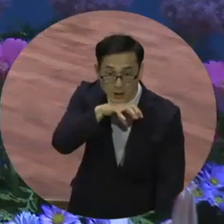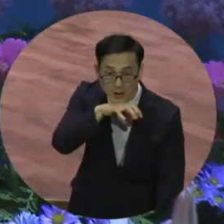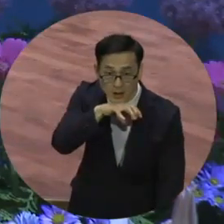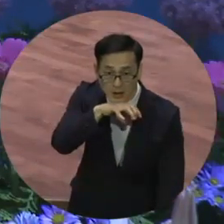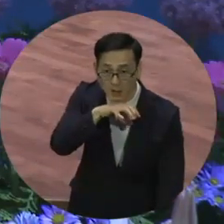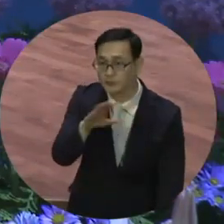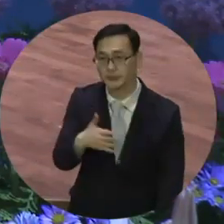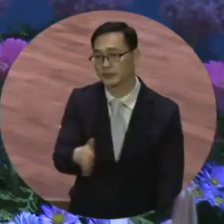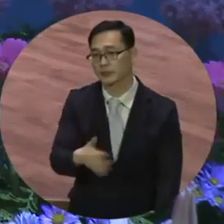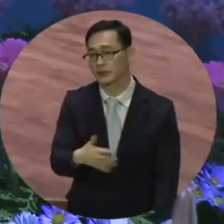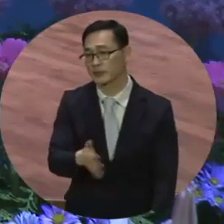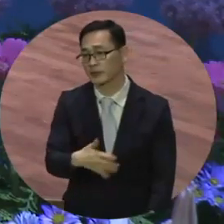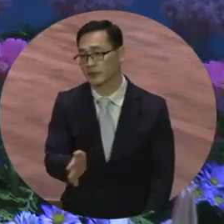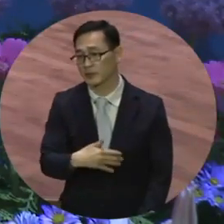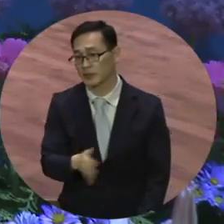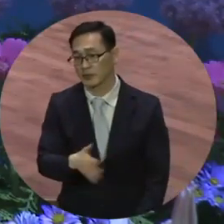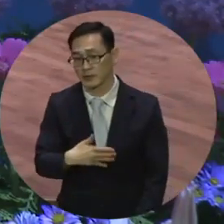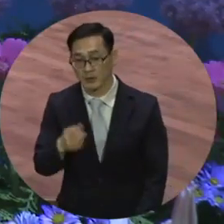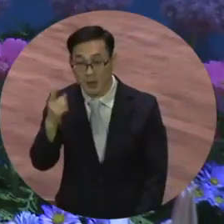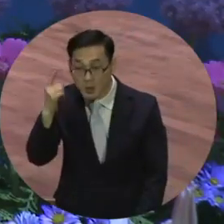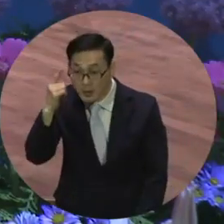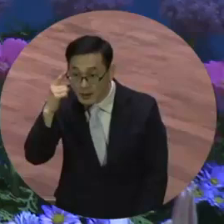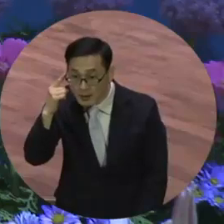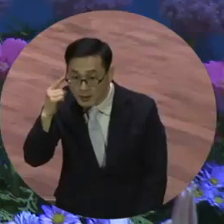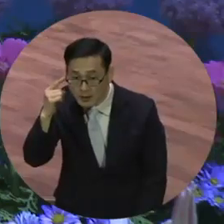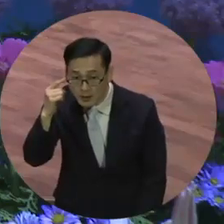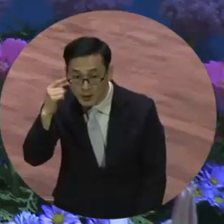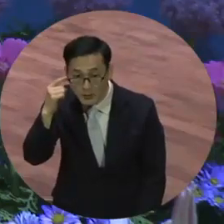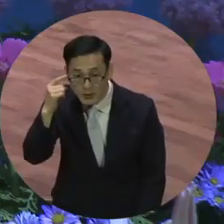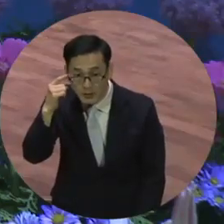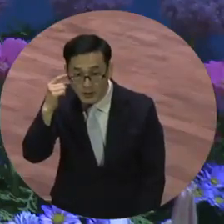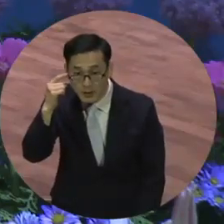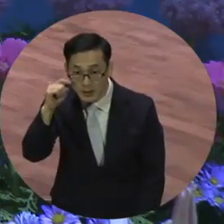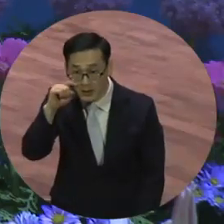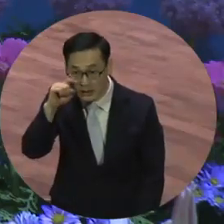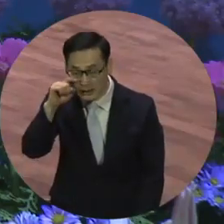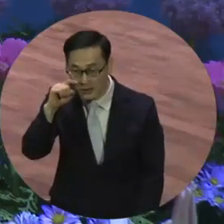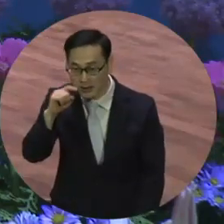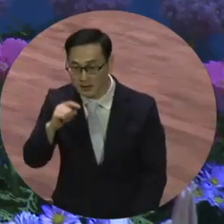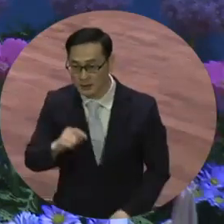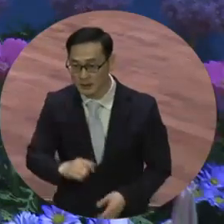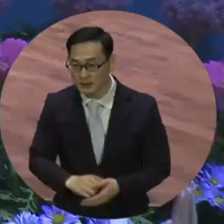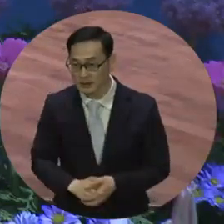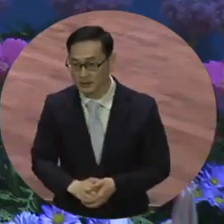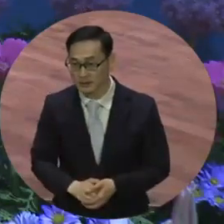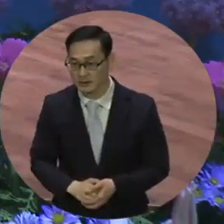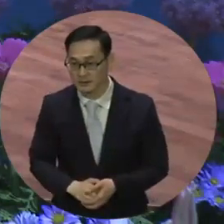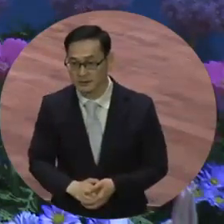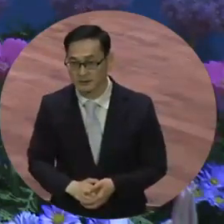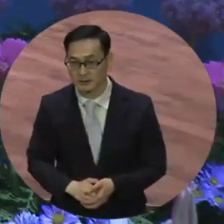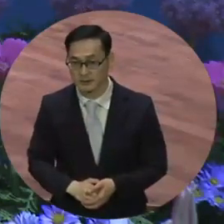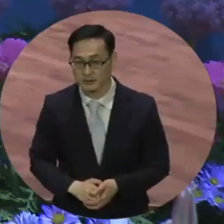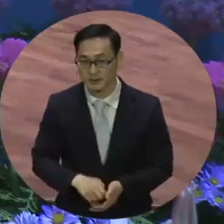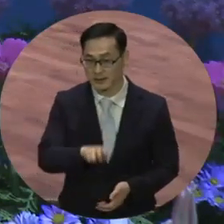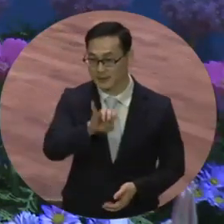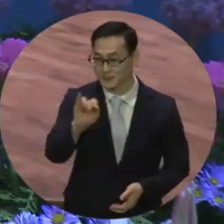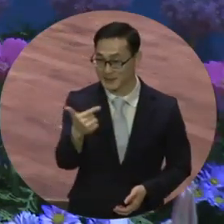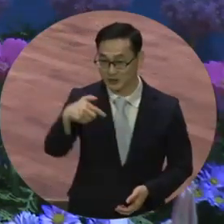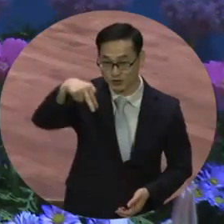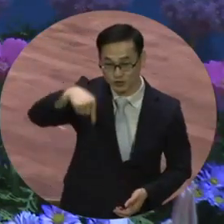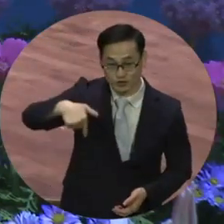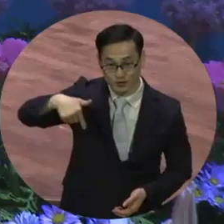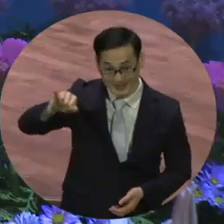전혀 불평만이 없어. 그 이유가 어디 있었느냐? 바로 전장인 민수기